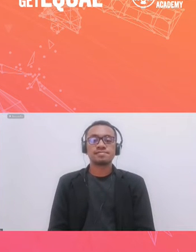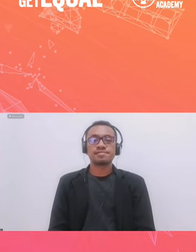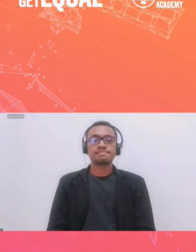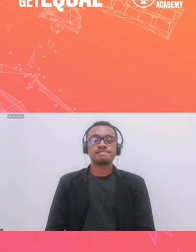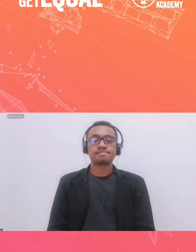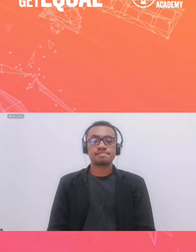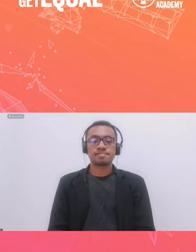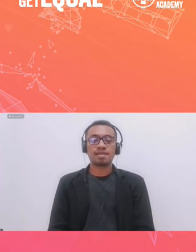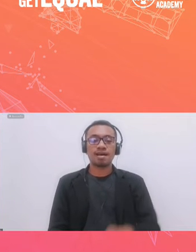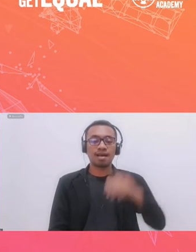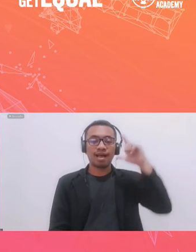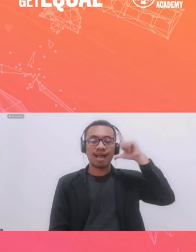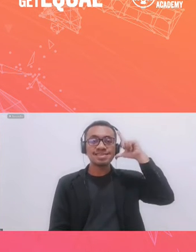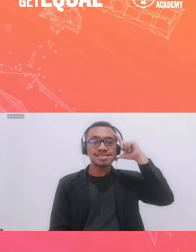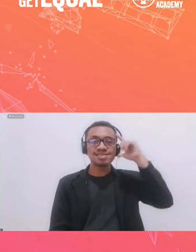cukup menerima dan